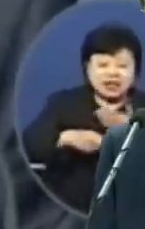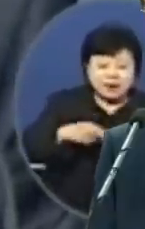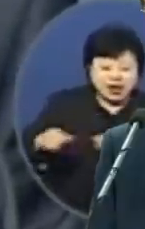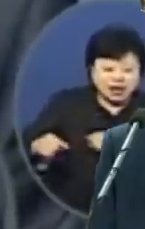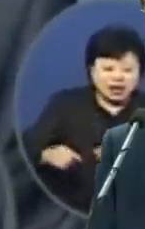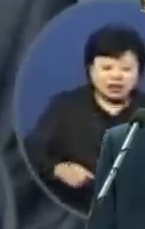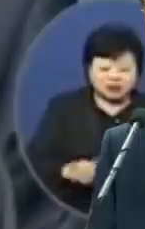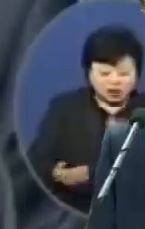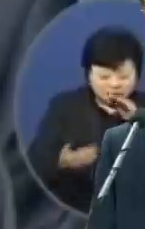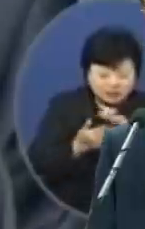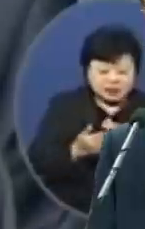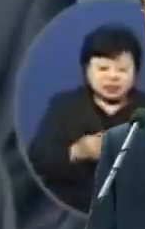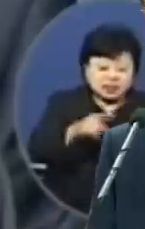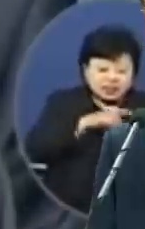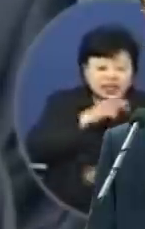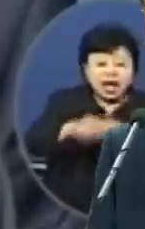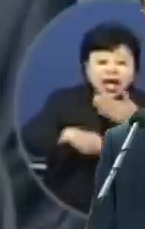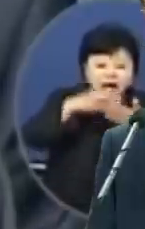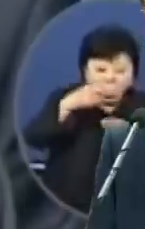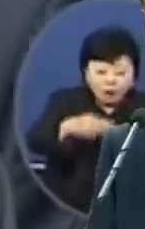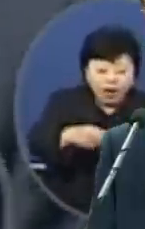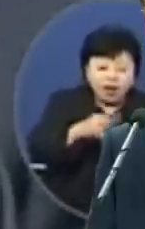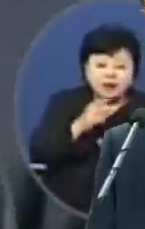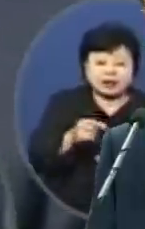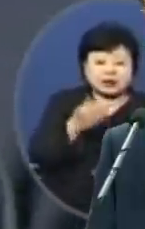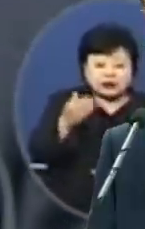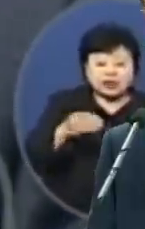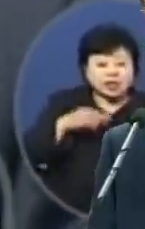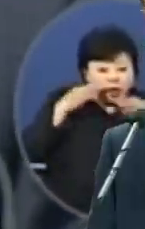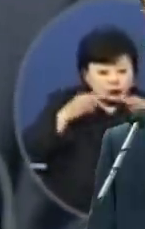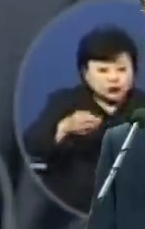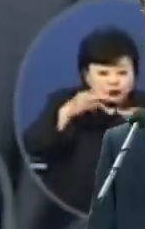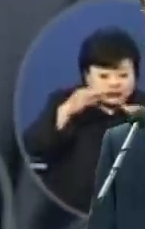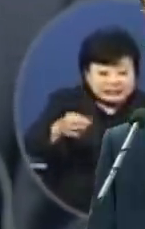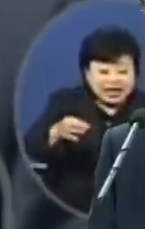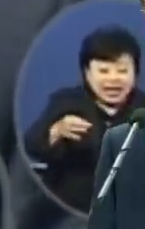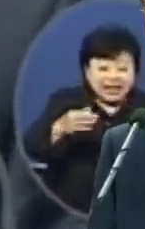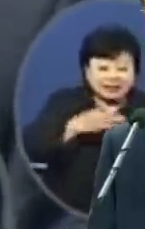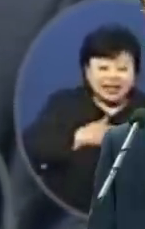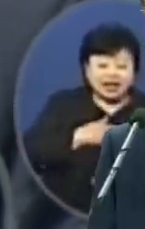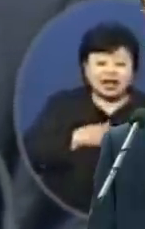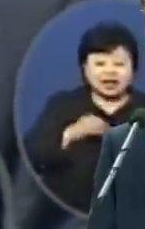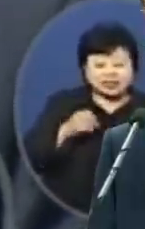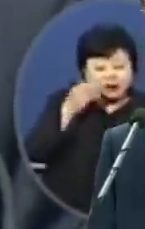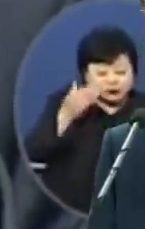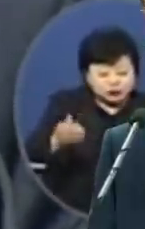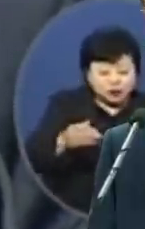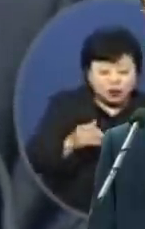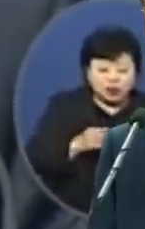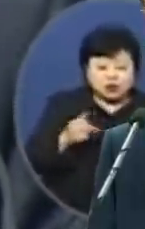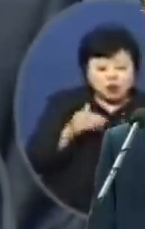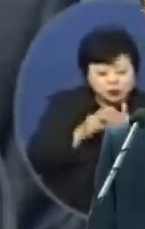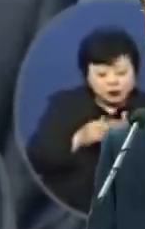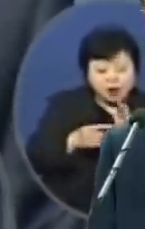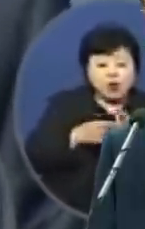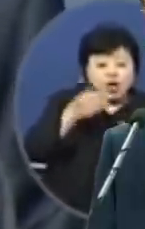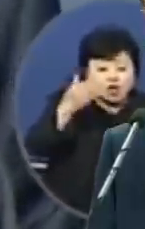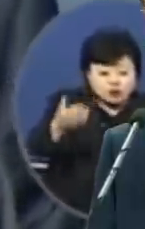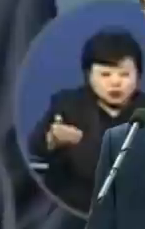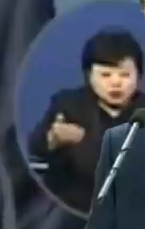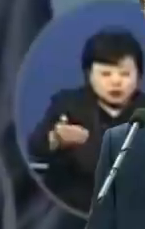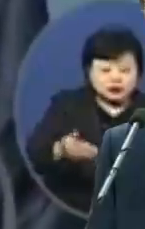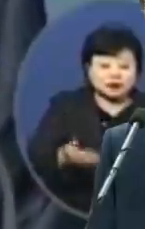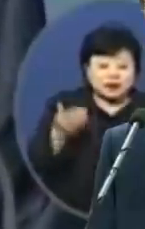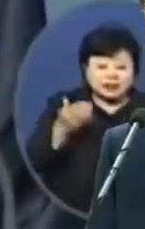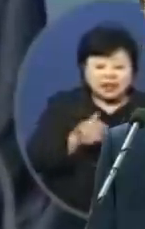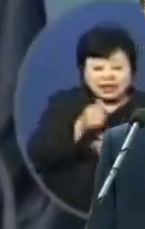지어 성취하는 야외 그 이름을 야외라는 자가 이같이 일어노라. 너희는 내게 부르짖어라. 내가 내게 응답하겠고 크고 비밀한 일을 내게 보여주리라. 여러분의 할